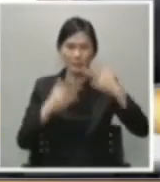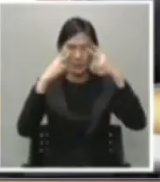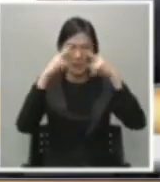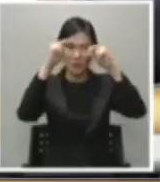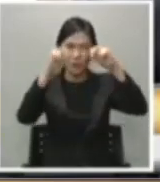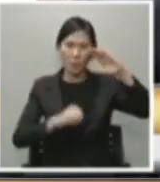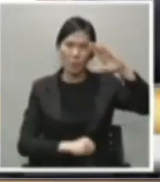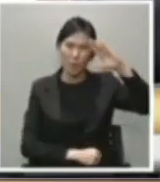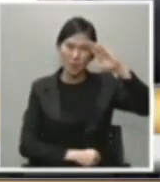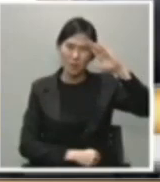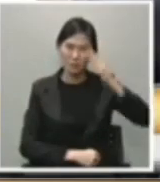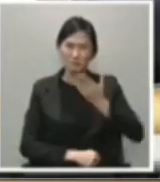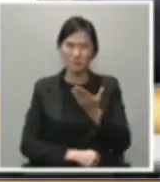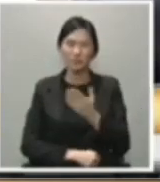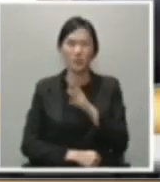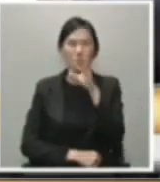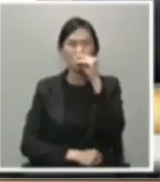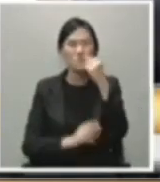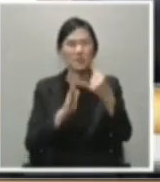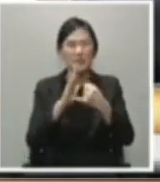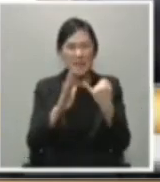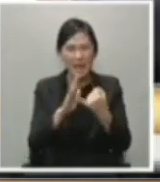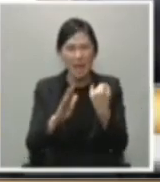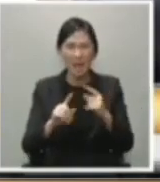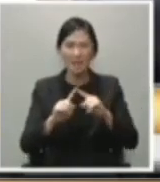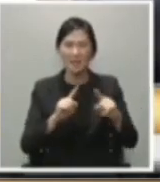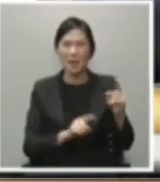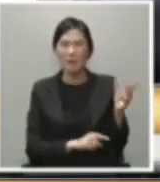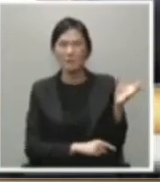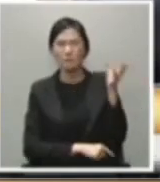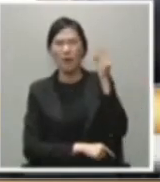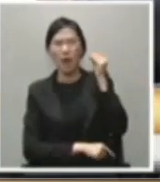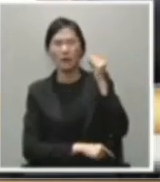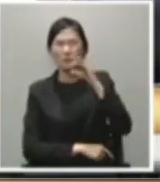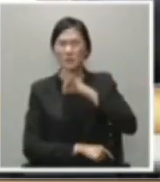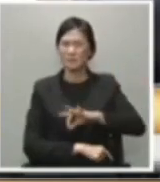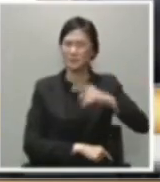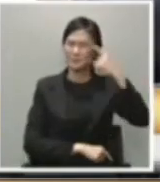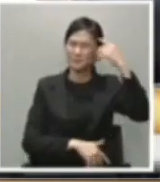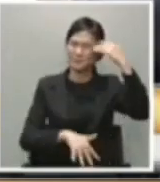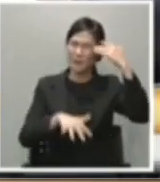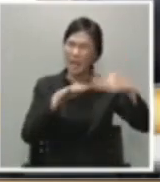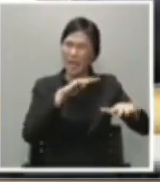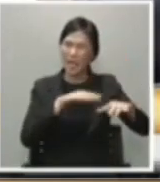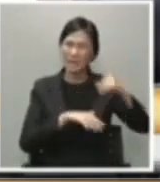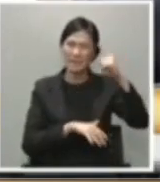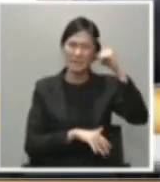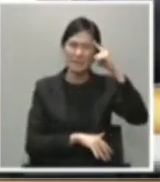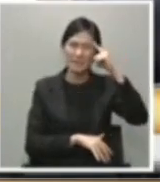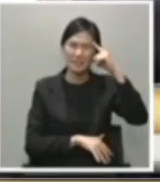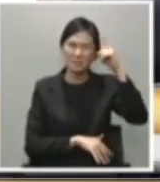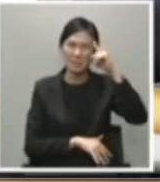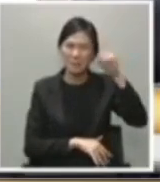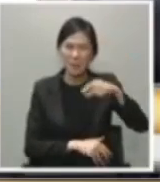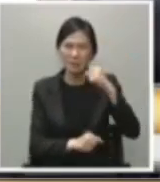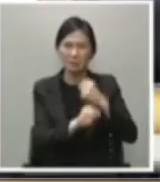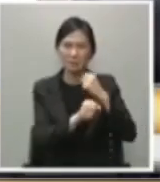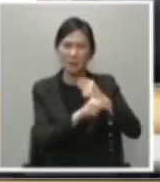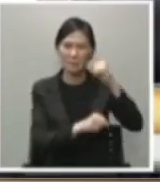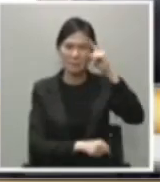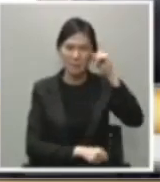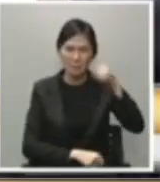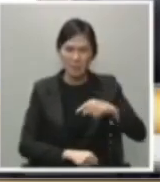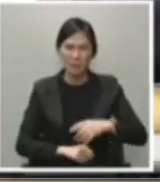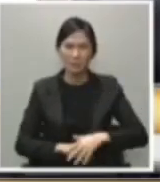ที่พูดง่ายครับแต่ฟังยากครับท่านเป็นนายกที่คิดไม่เป็นแล้วก็ทำไม่เป็นครับ